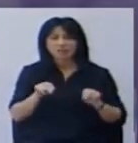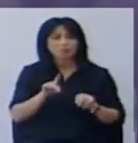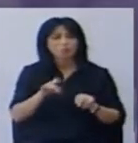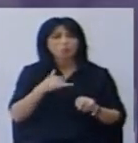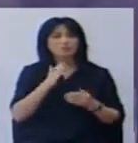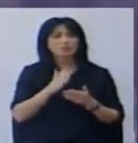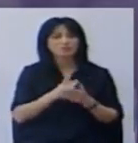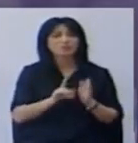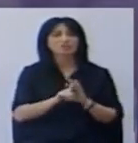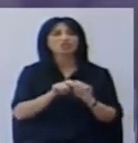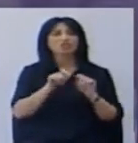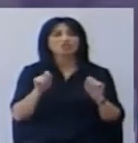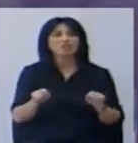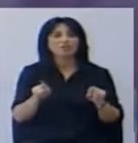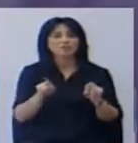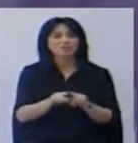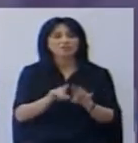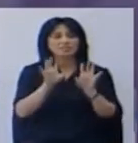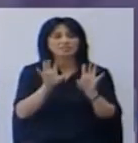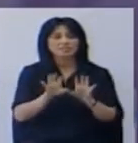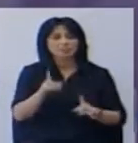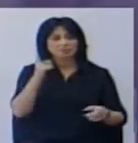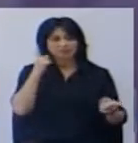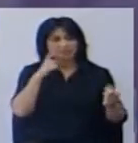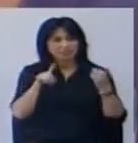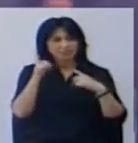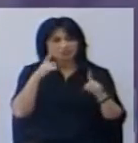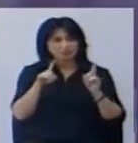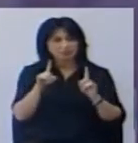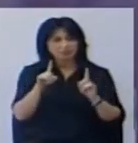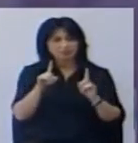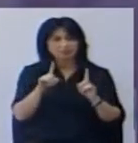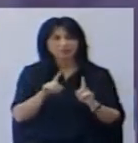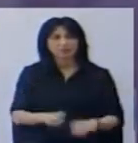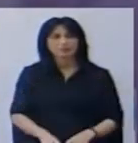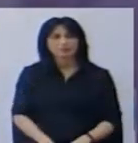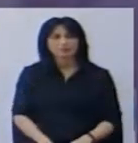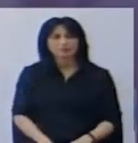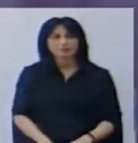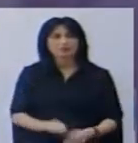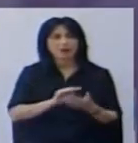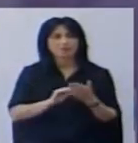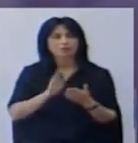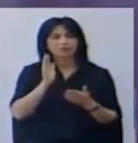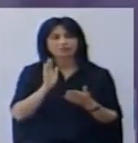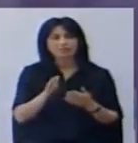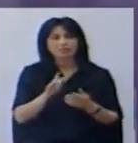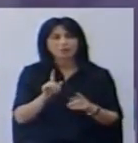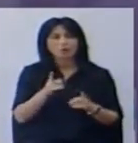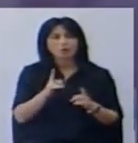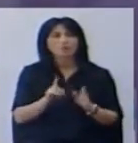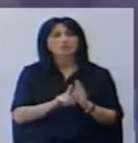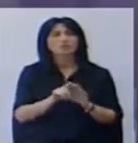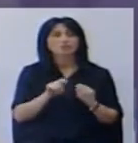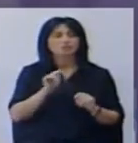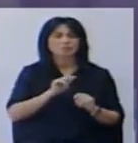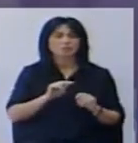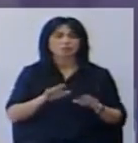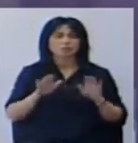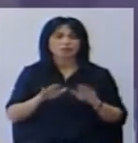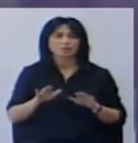მაქვს, შევქმნი ისეთ საკანონმდებლო ინიციატივების, ესეთი საკანონმდებლო ინიციატივების ავტორი ვიქნები, რომელიც შექმნის